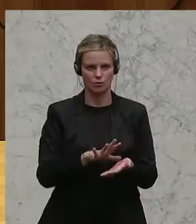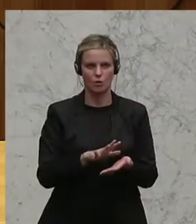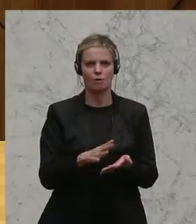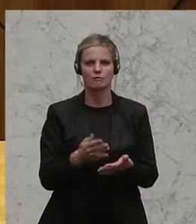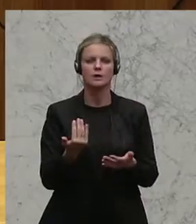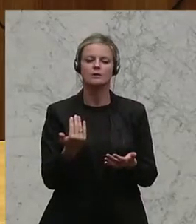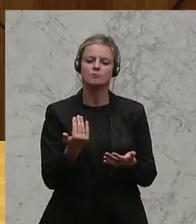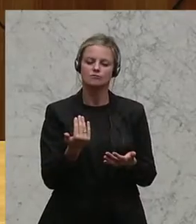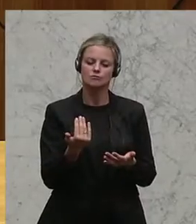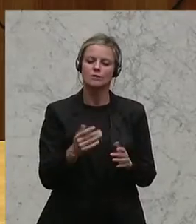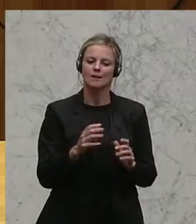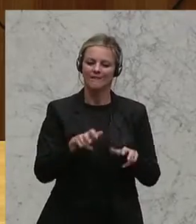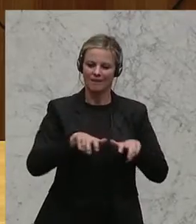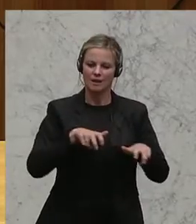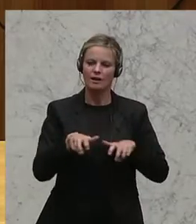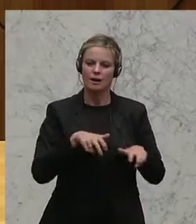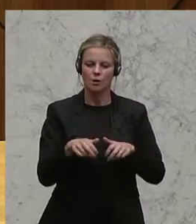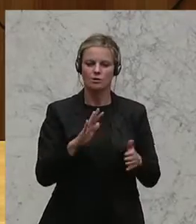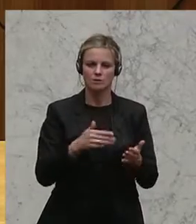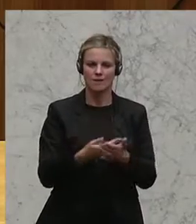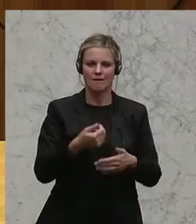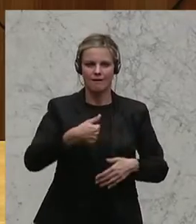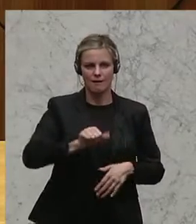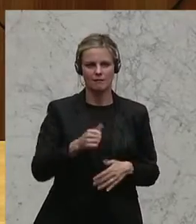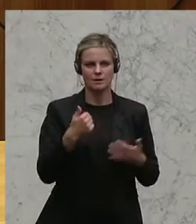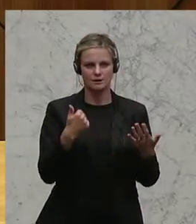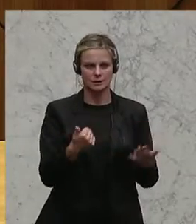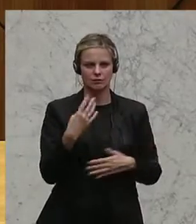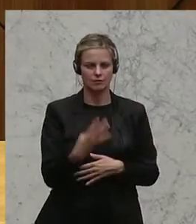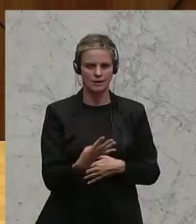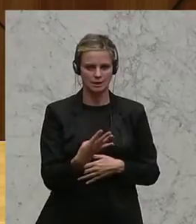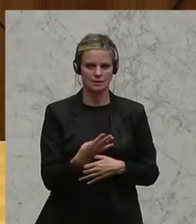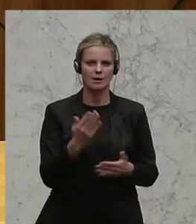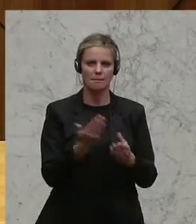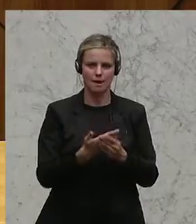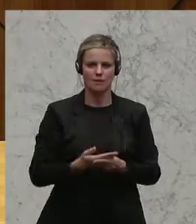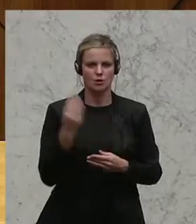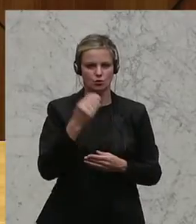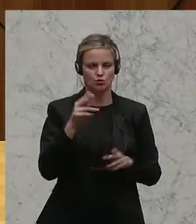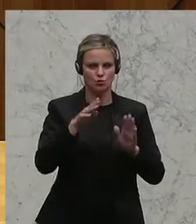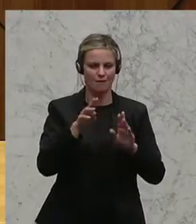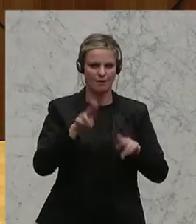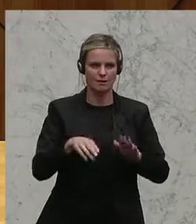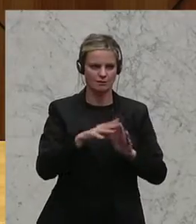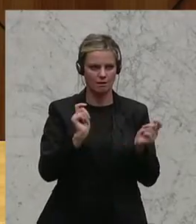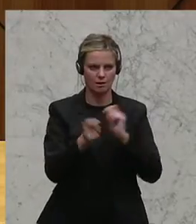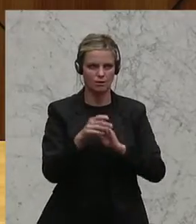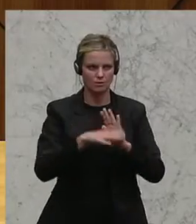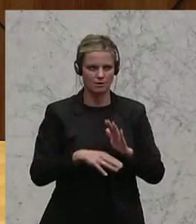über die Regierungsvorlage 1146 der Beilagen betreffend das Schulrechtsänderungsgesetz